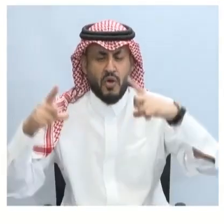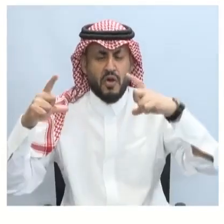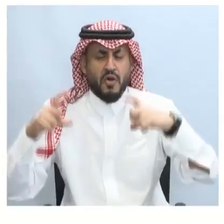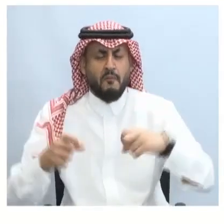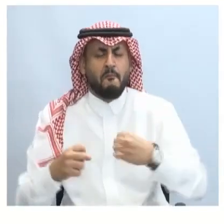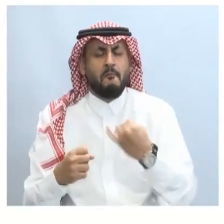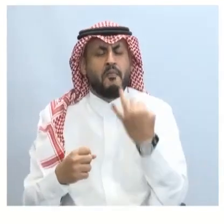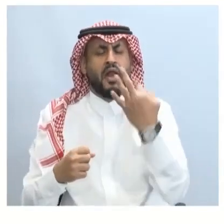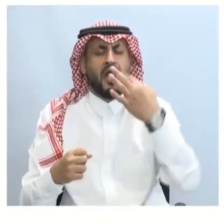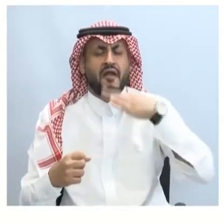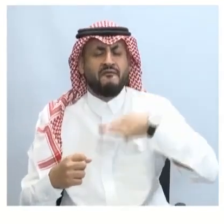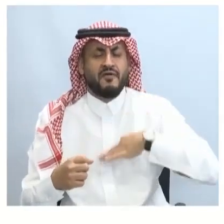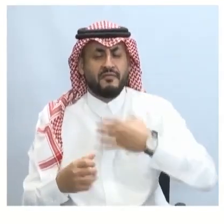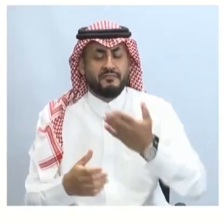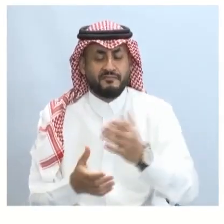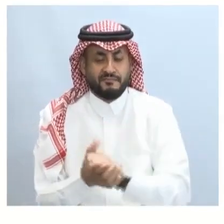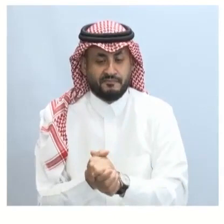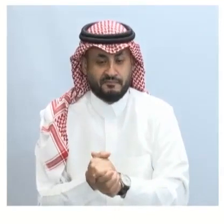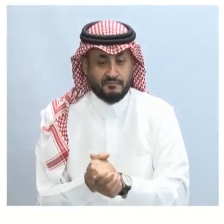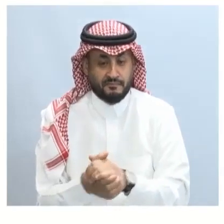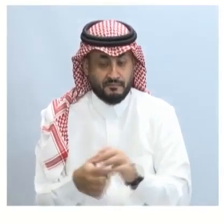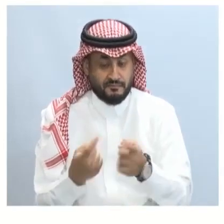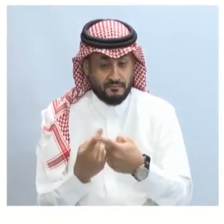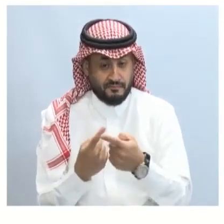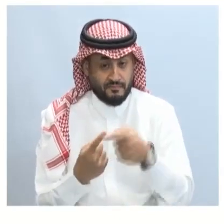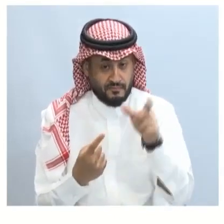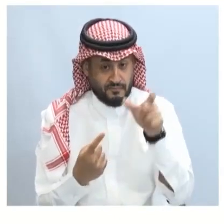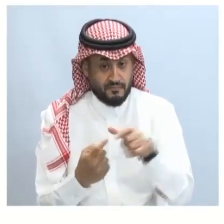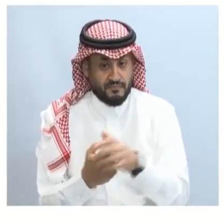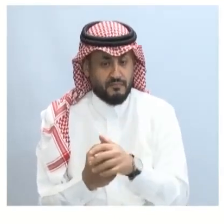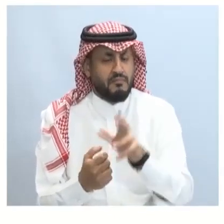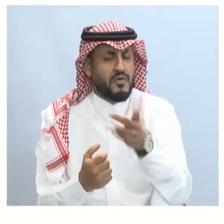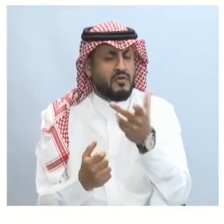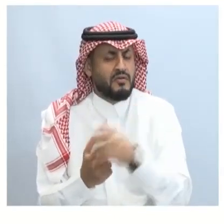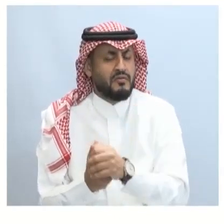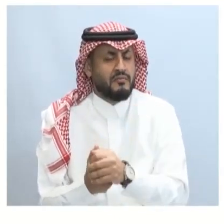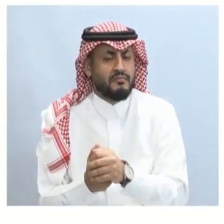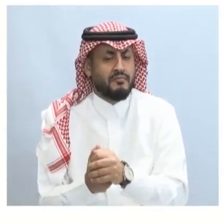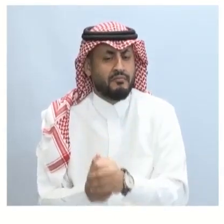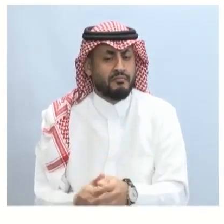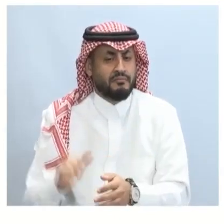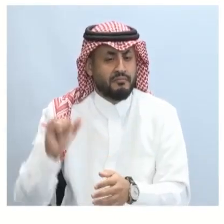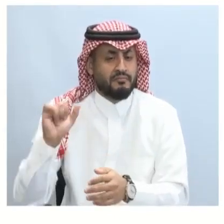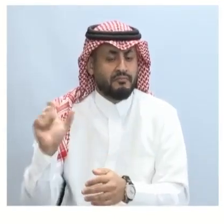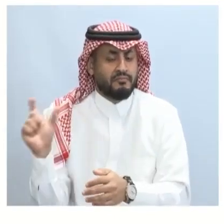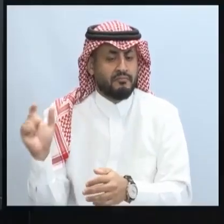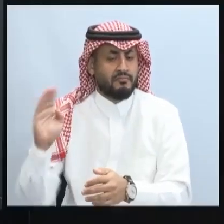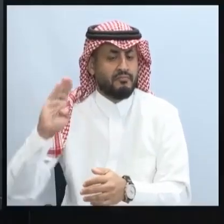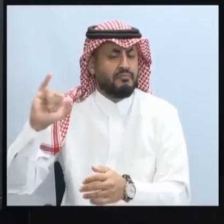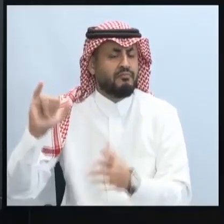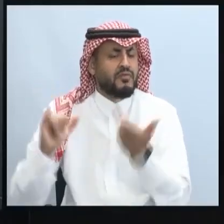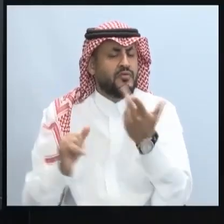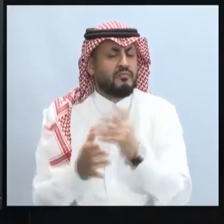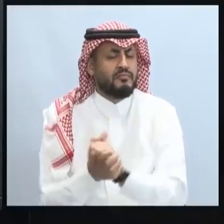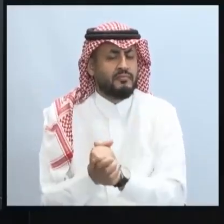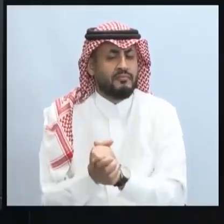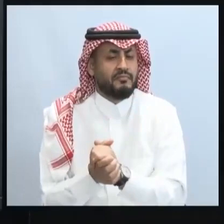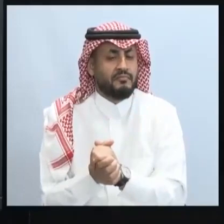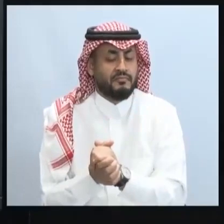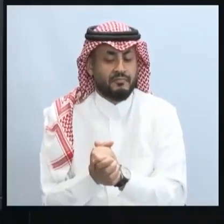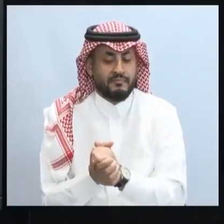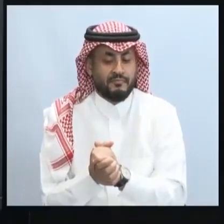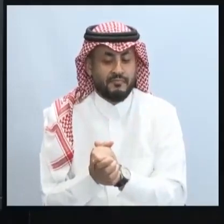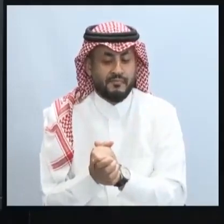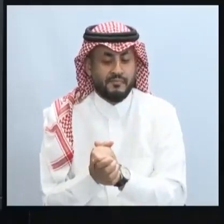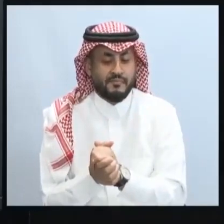بالفوائد ما منكم من المقصود بما منكم النبي صلى الله عليه وسلم يقول ما منكم